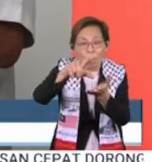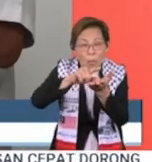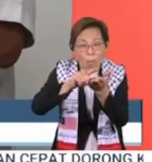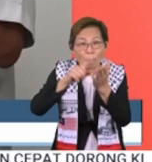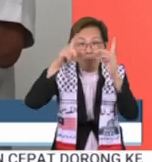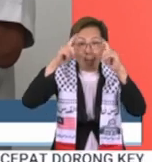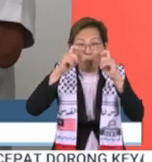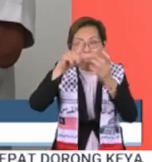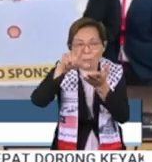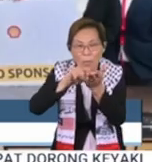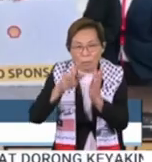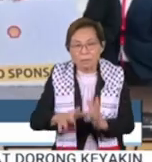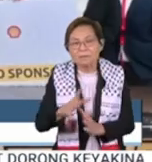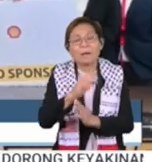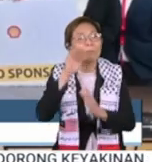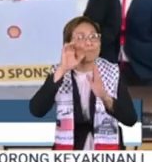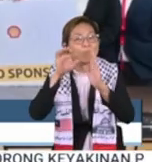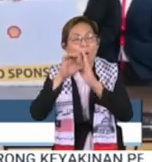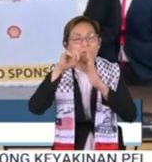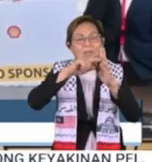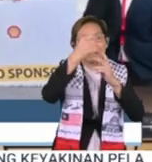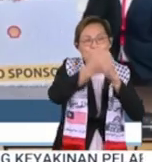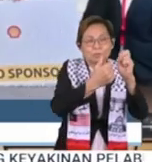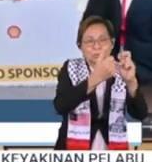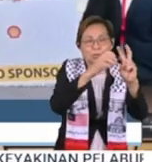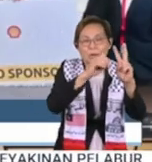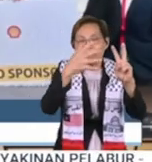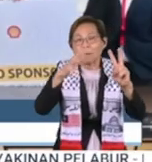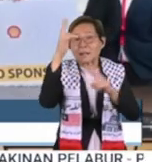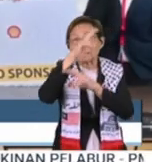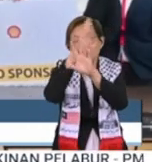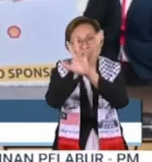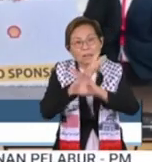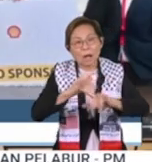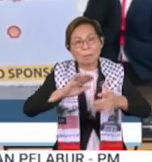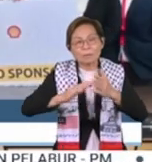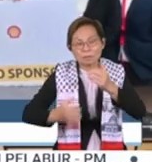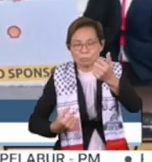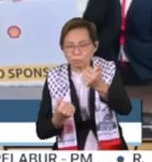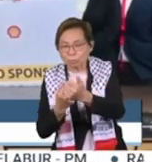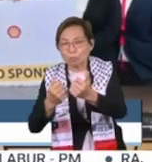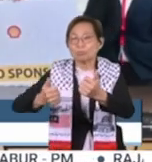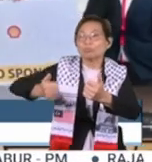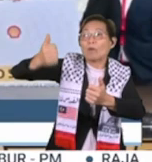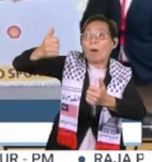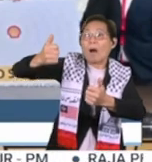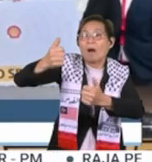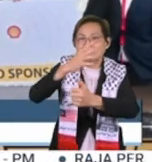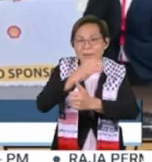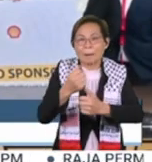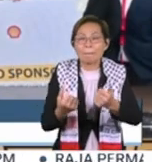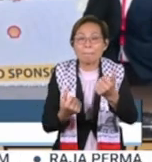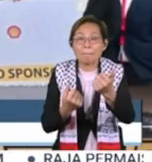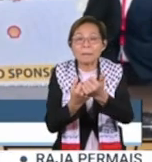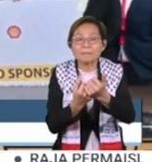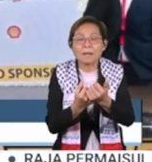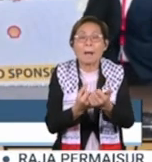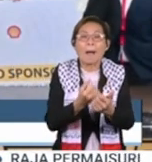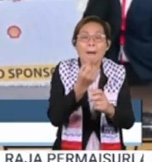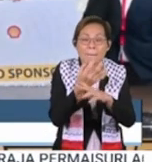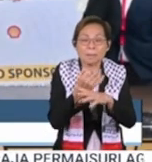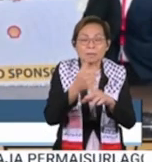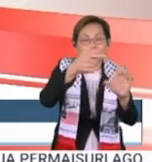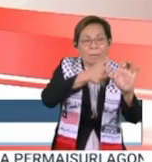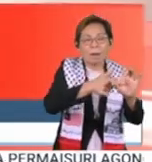dan anugerah esei foto. Sejak tahun 2015, Kerajaan Sarawak telah menjadi penaja utama selain Barisan Penaja Emas iaitu